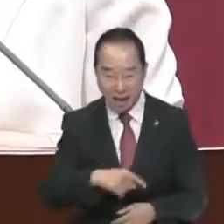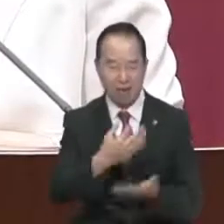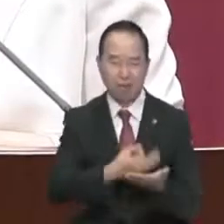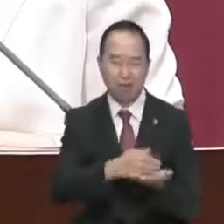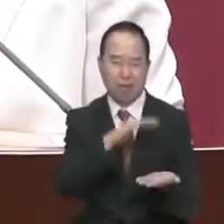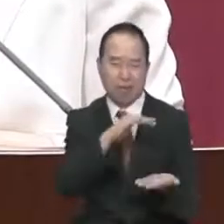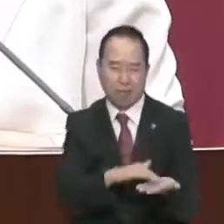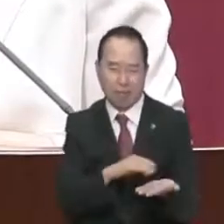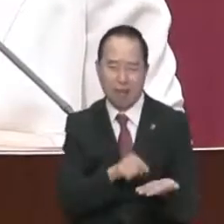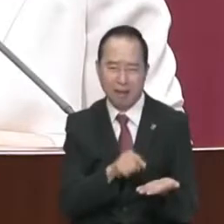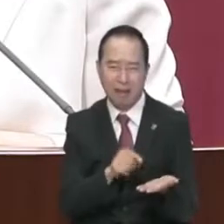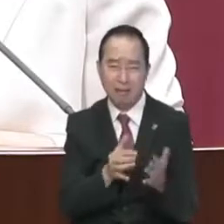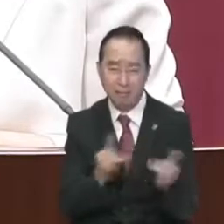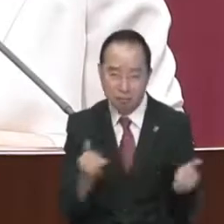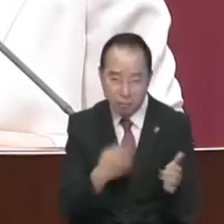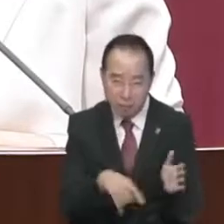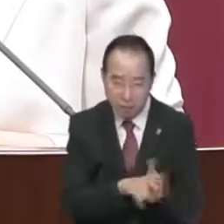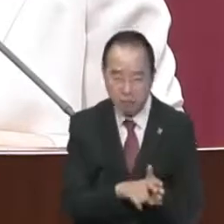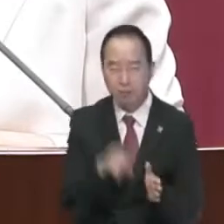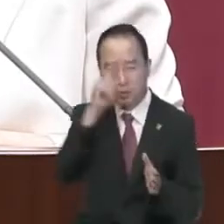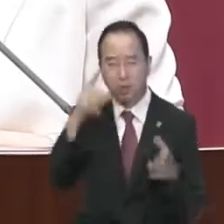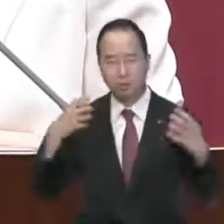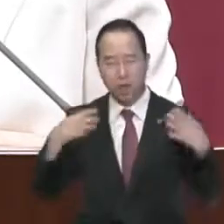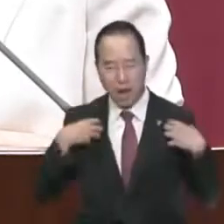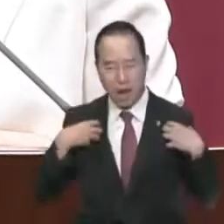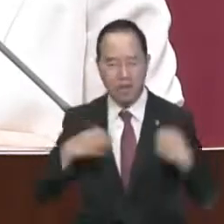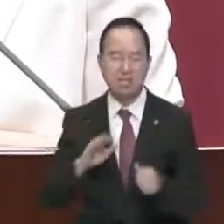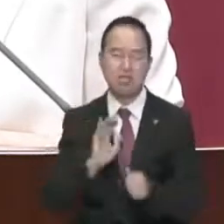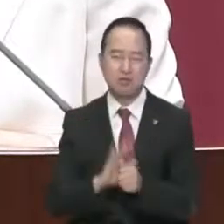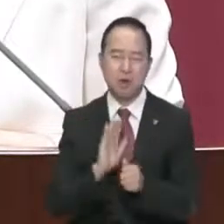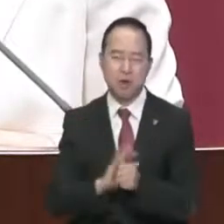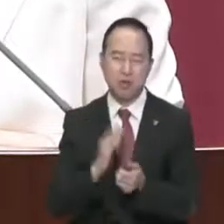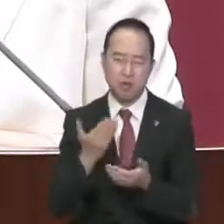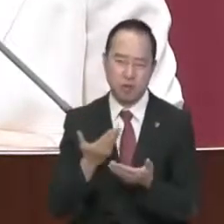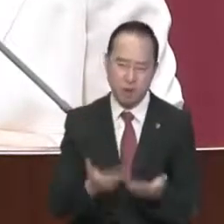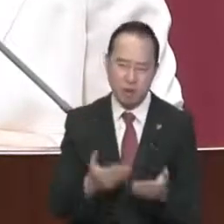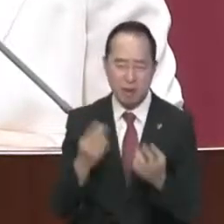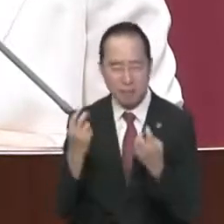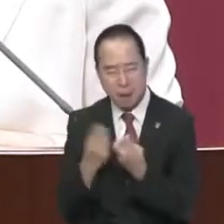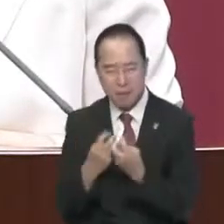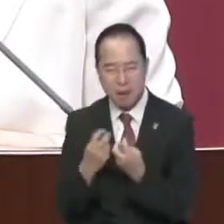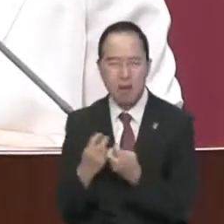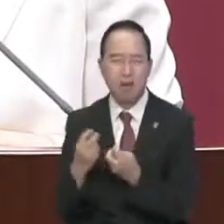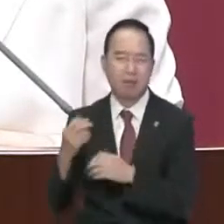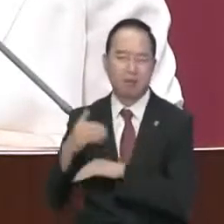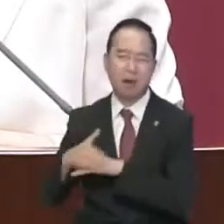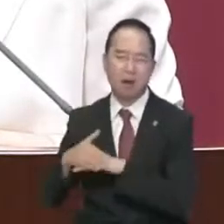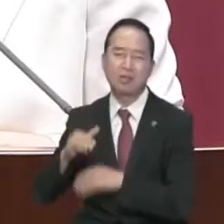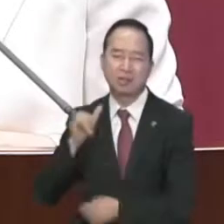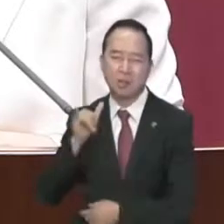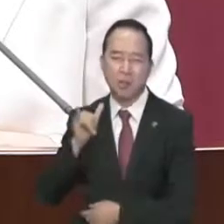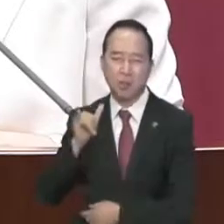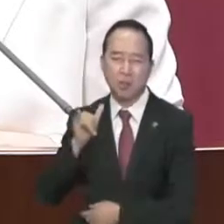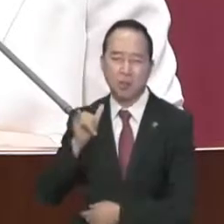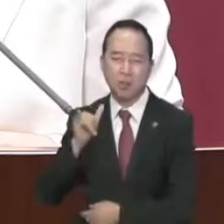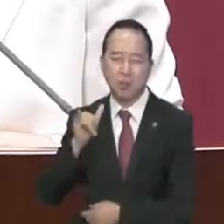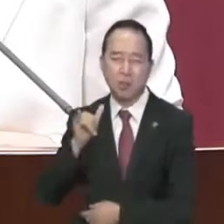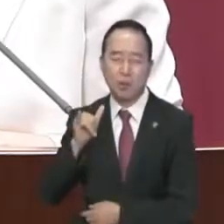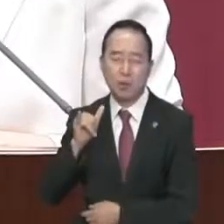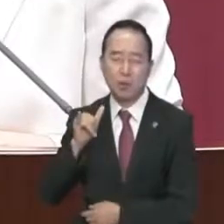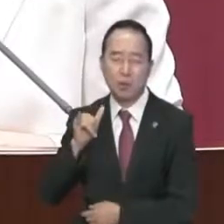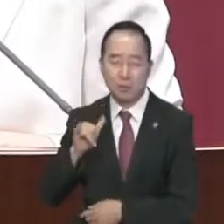적은 분들에 대해서 정부가 지원하는 그런 여러 가지 대책들을 가지고 있는데 지금 이